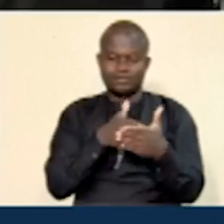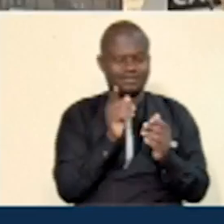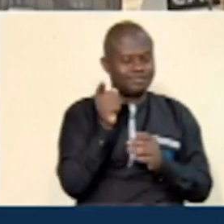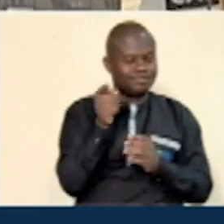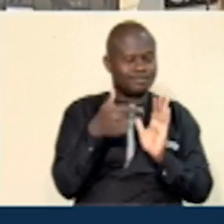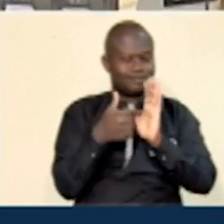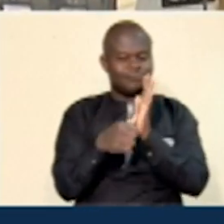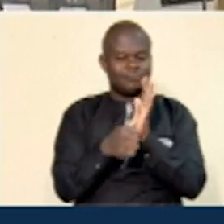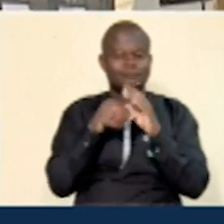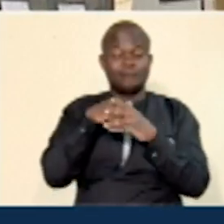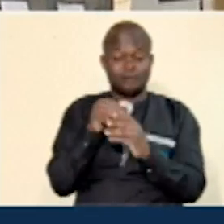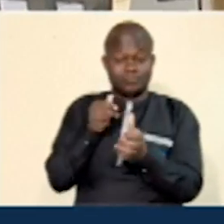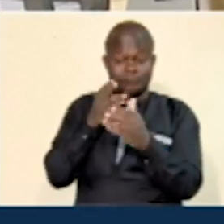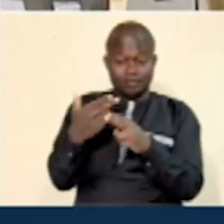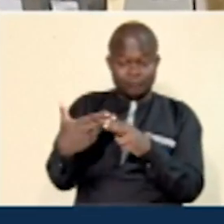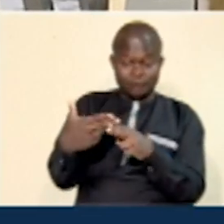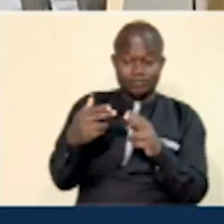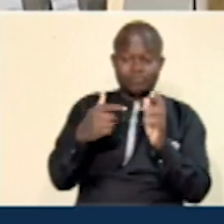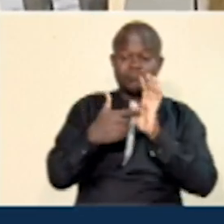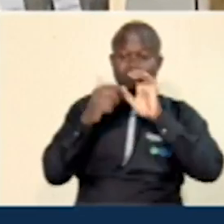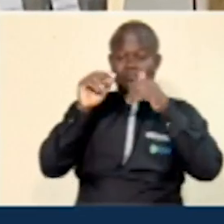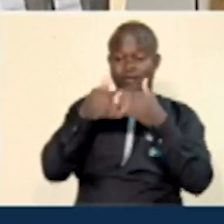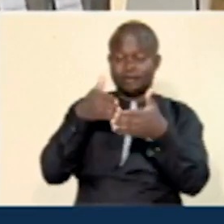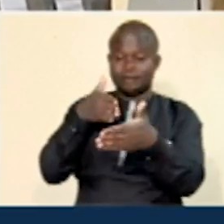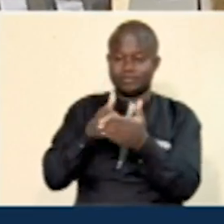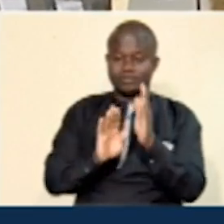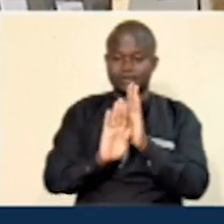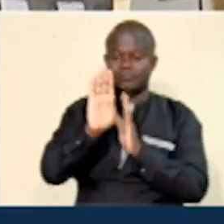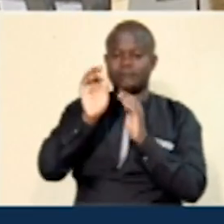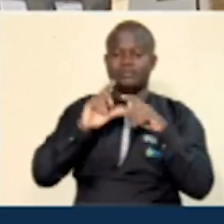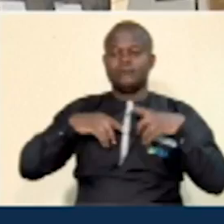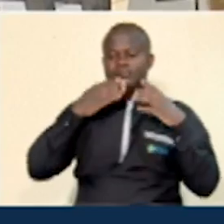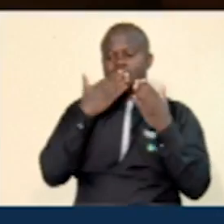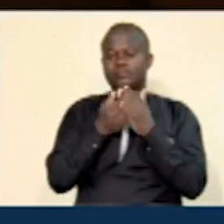izi nzego, ababikurikirana hafi bagahamya ko bidindiza iterambere n'imibereho myiza